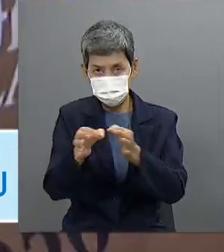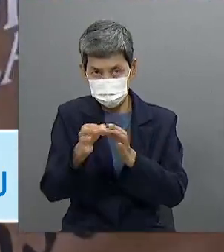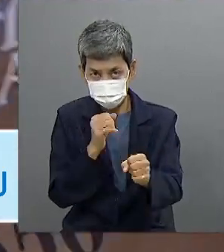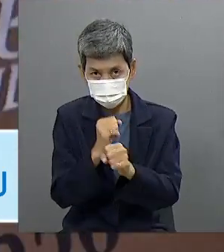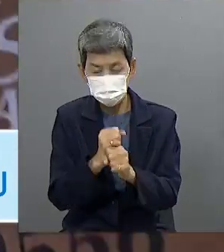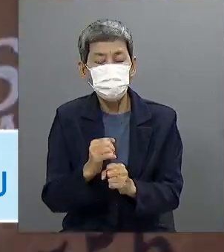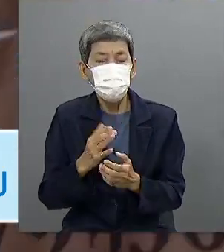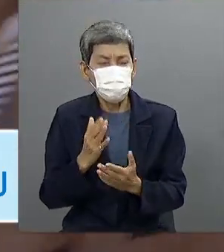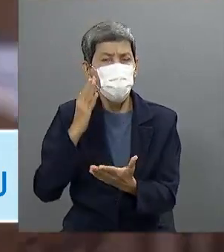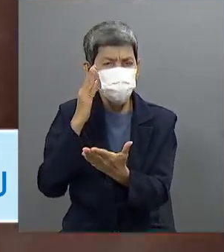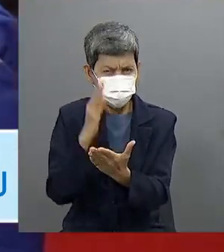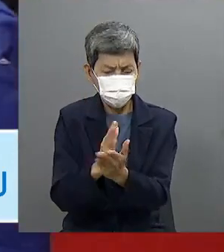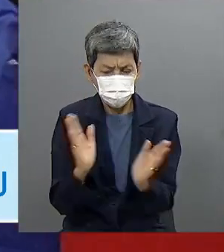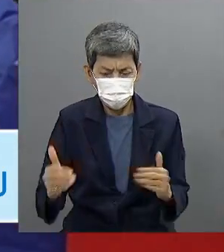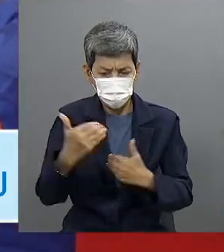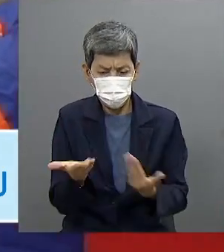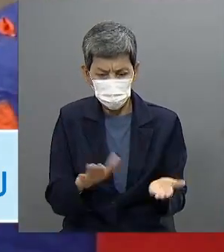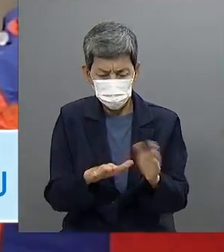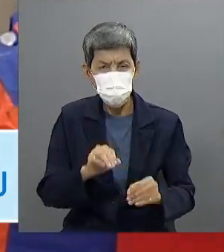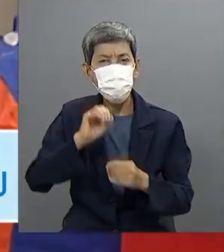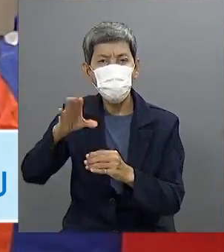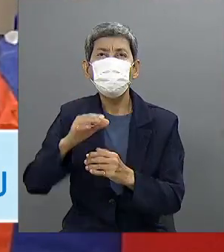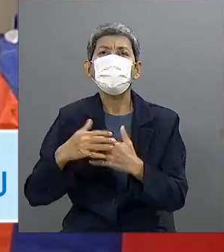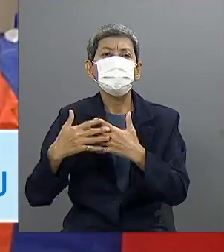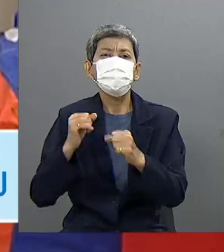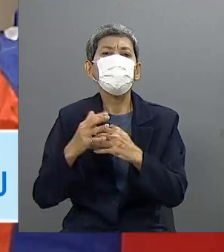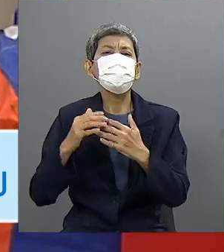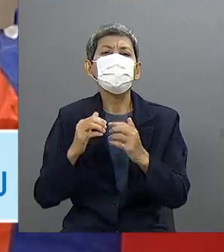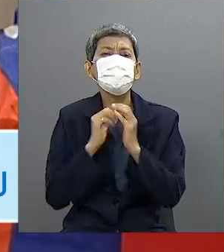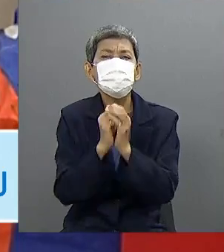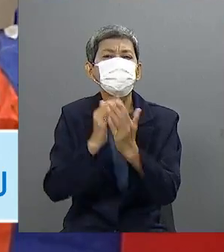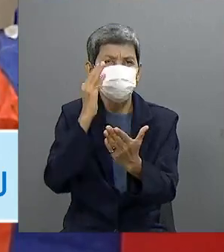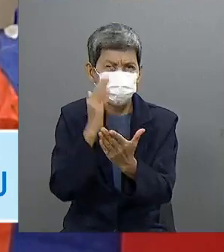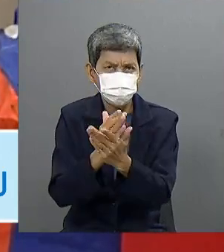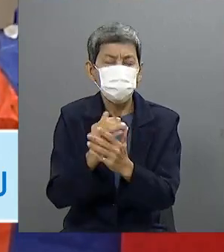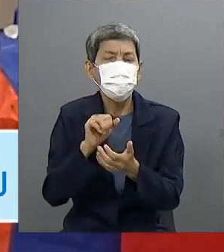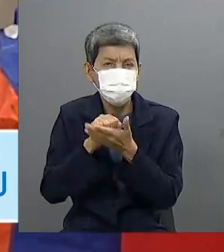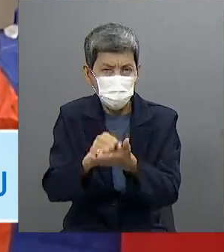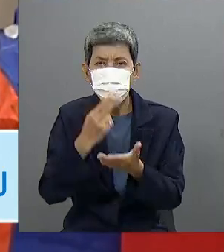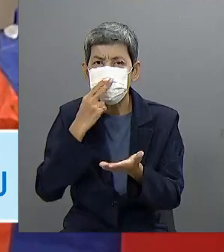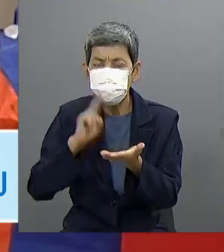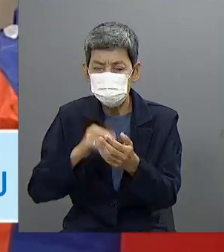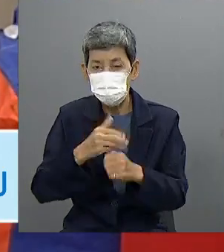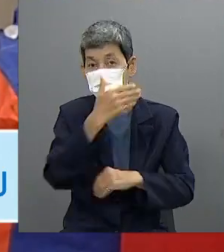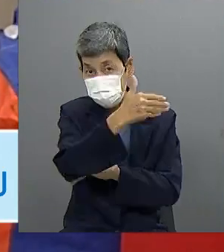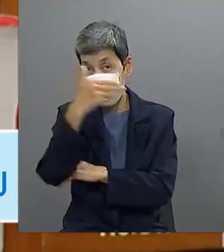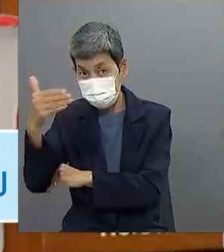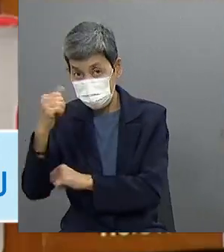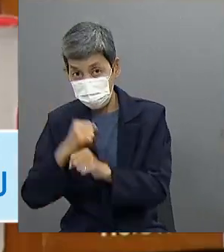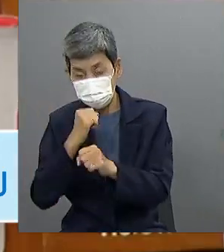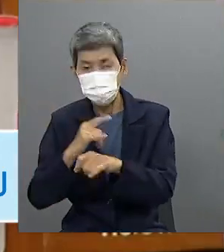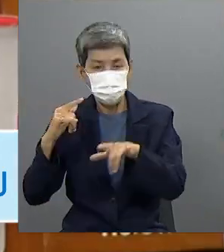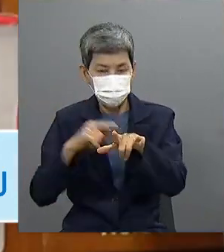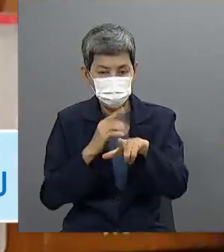งับการฝากส่งสิ่งของไปยังสาธารณรัฐประชาชนจีนด้วยบริการไปรษณีย์ระหว่างประเทศทางอากาศเป็นการชั่วคราวครับตั้ง